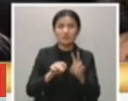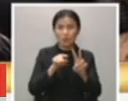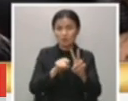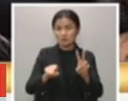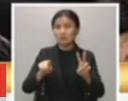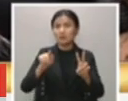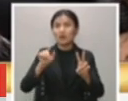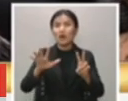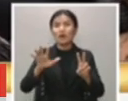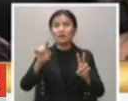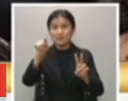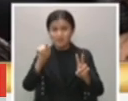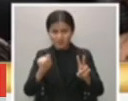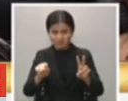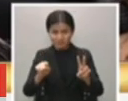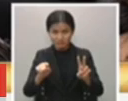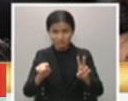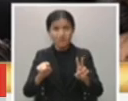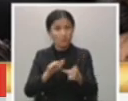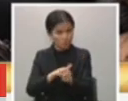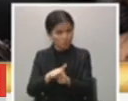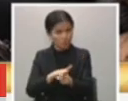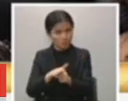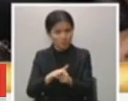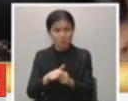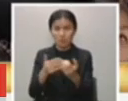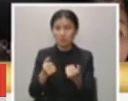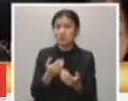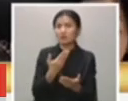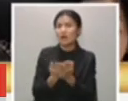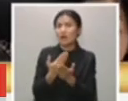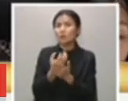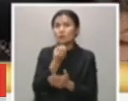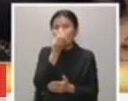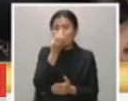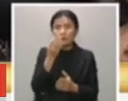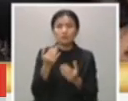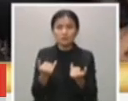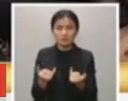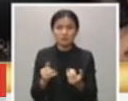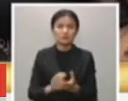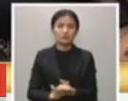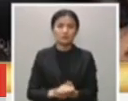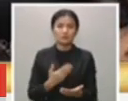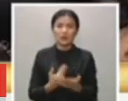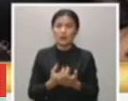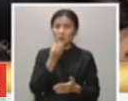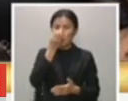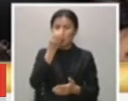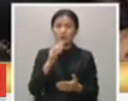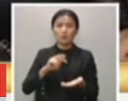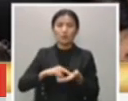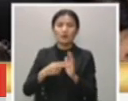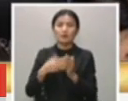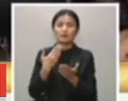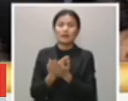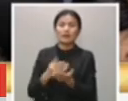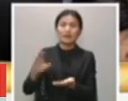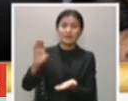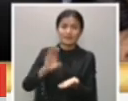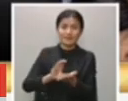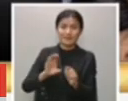มย้อนกลับมาอัตราดอกเบี้ยไม่ต้องอธิบายมากครับทุกคนรู้กันหมดคือร้อยละของเงินต้นที่ลูกหนี้ต้องจ่ายสำห